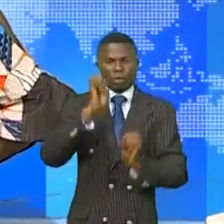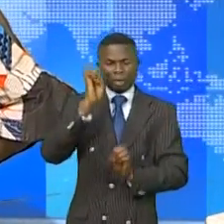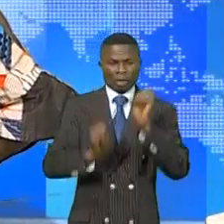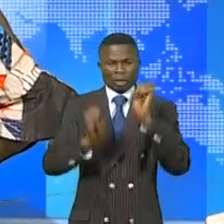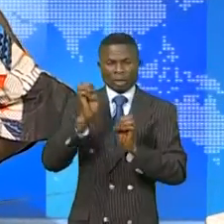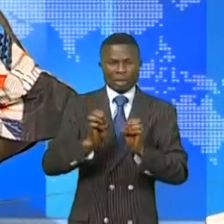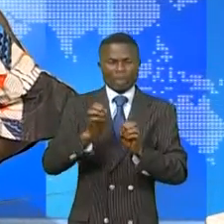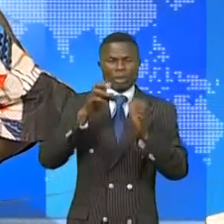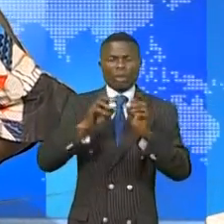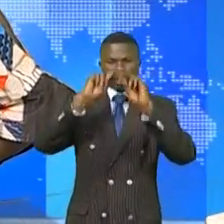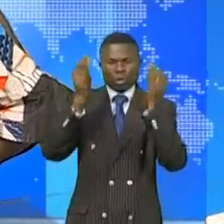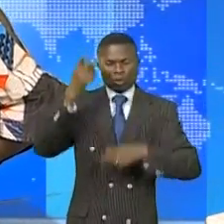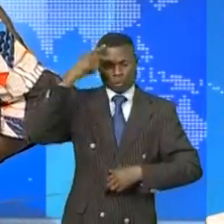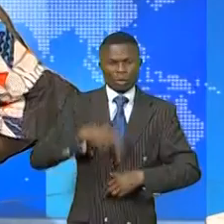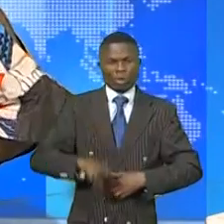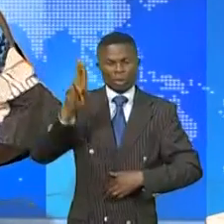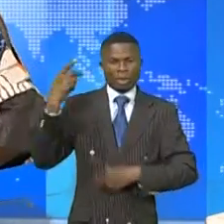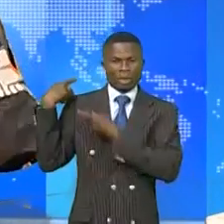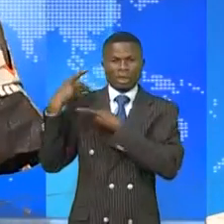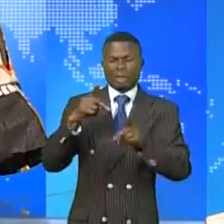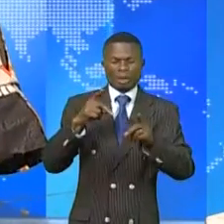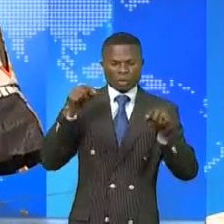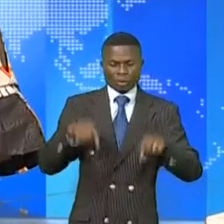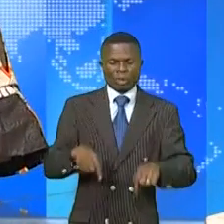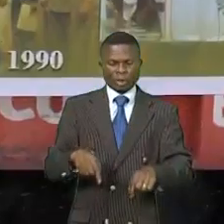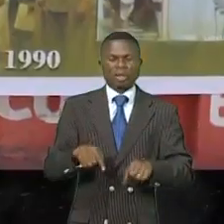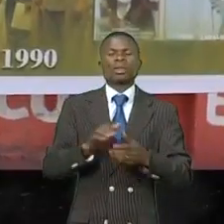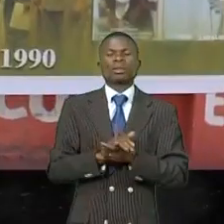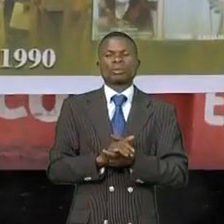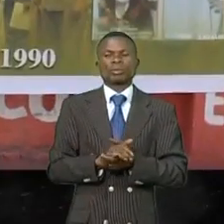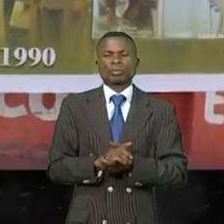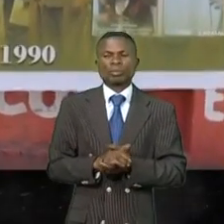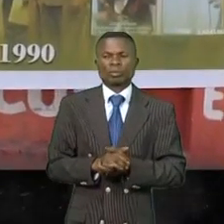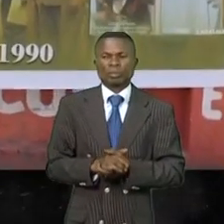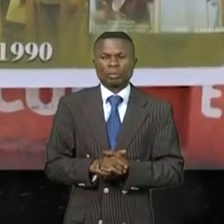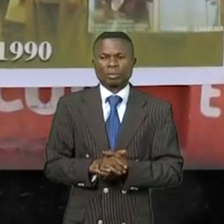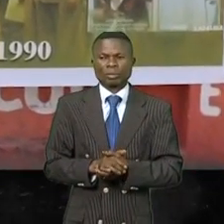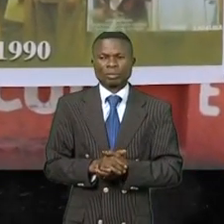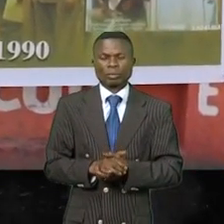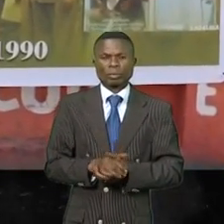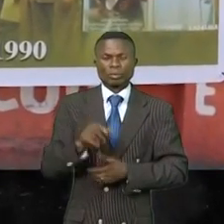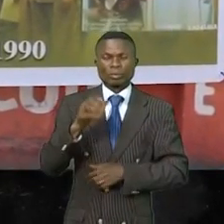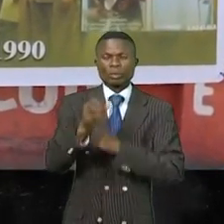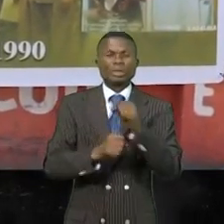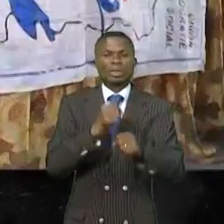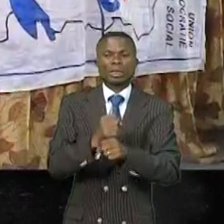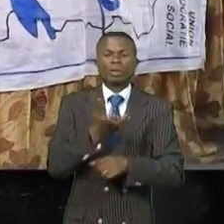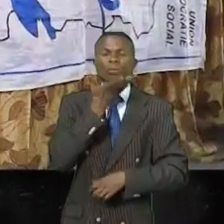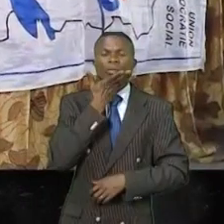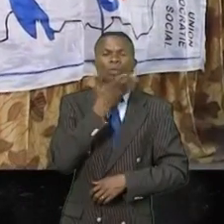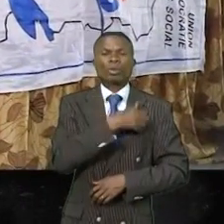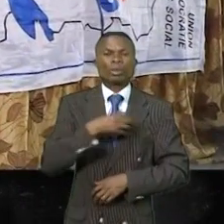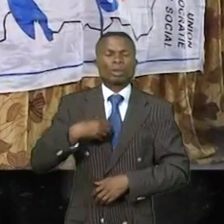de l'IDPS de la création jusqu'à ce jour au Dépanda ». Le poids de l'âge de ces hommes et